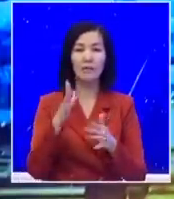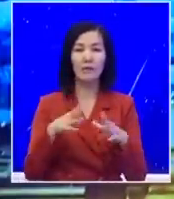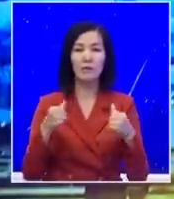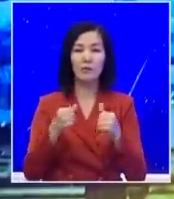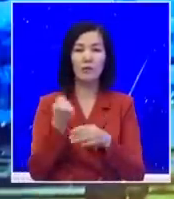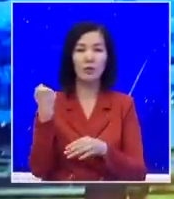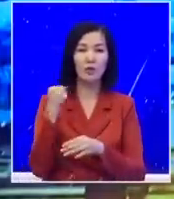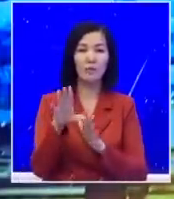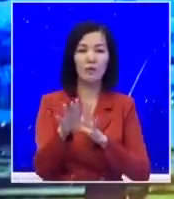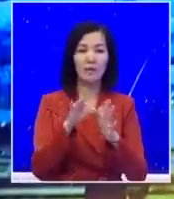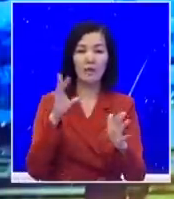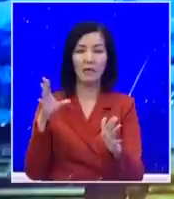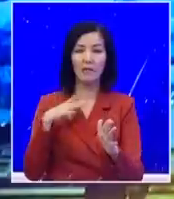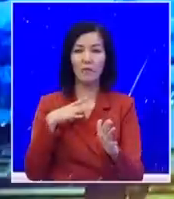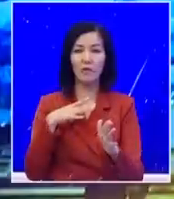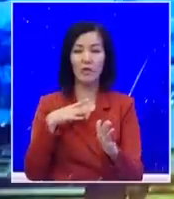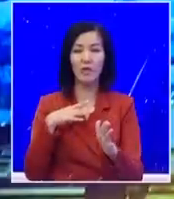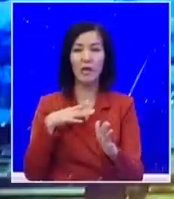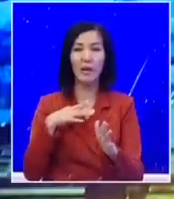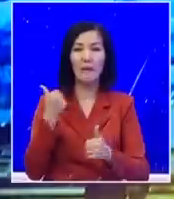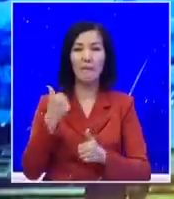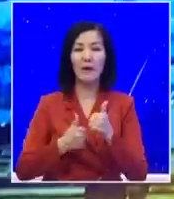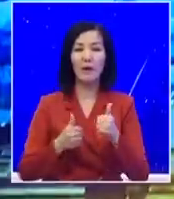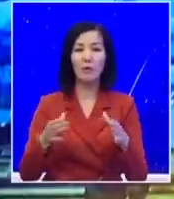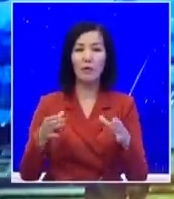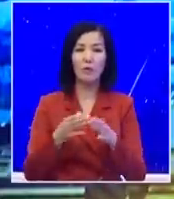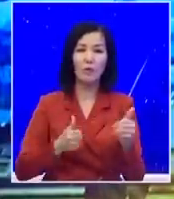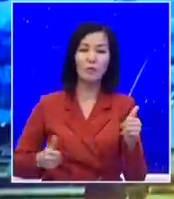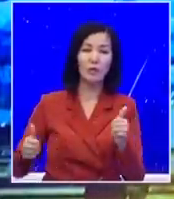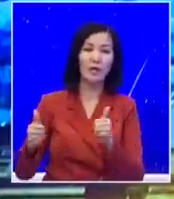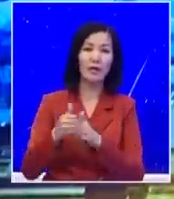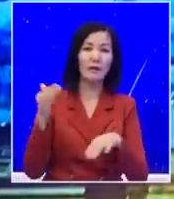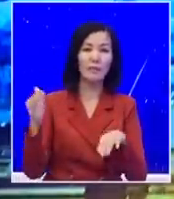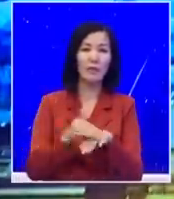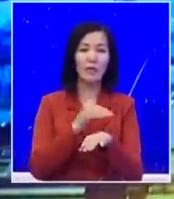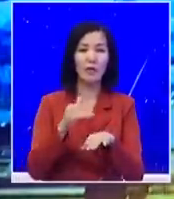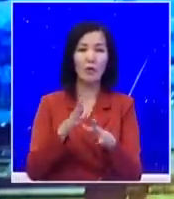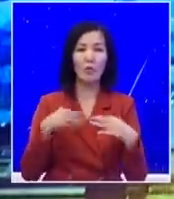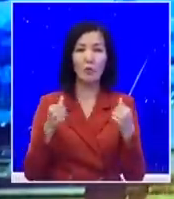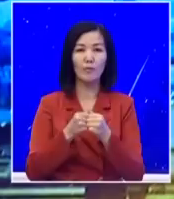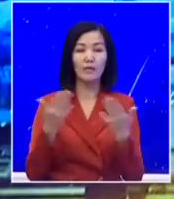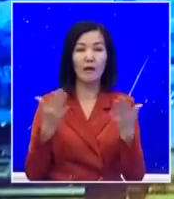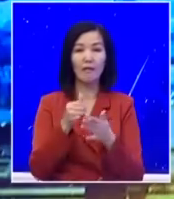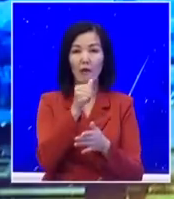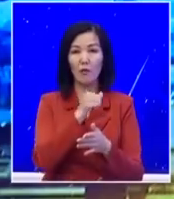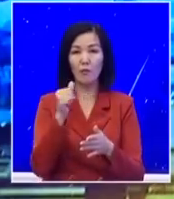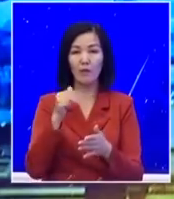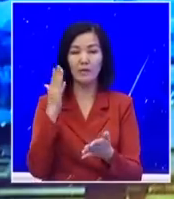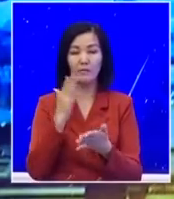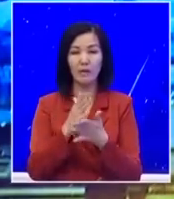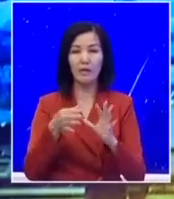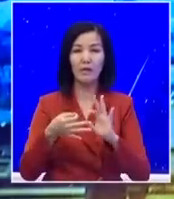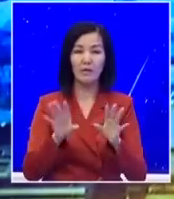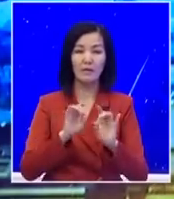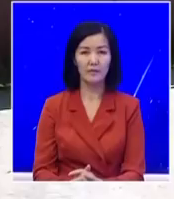арасынан жеңімпаз атанып отыр. Сонымен өңірлік байқаудан топ жарған жанұяның мерейлі отбасы атануының қандай құпиясы бар? Тілшіміз айтып